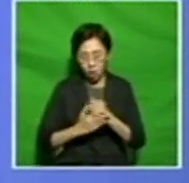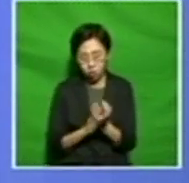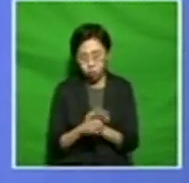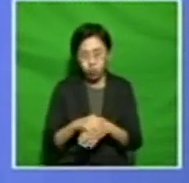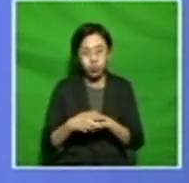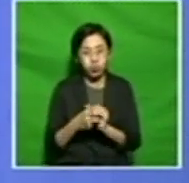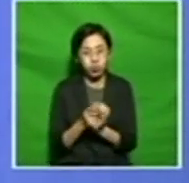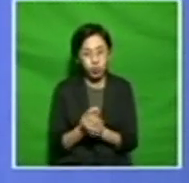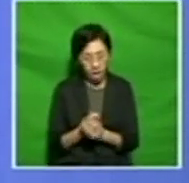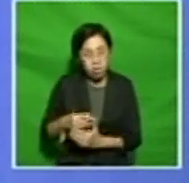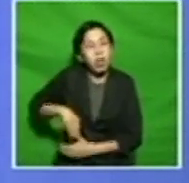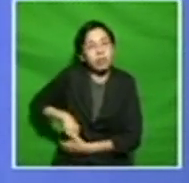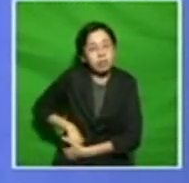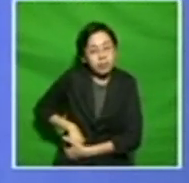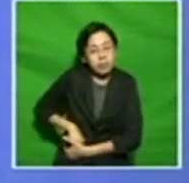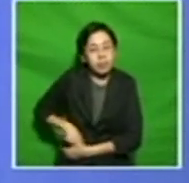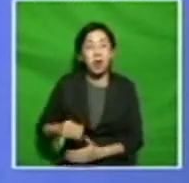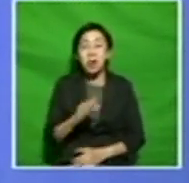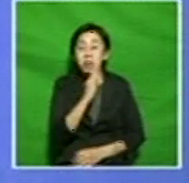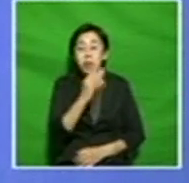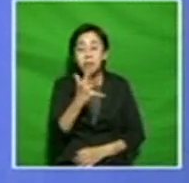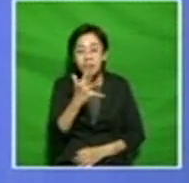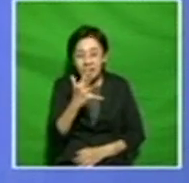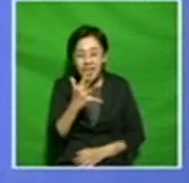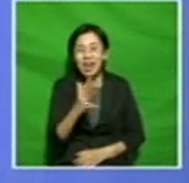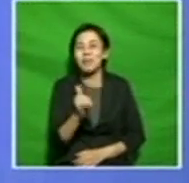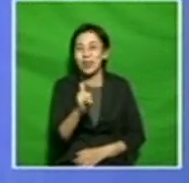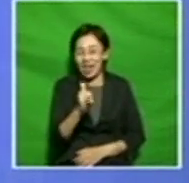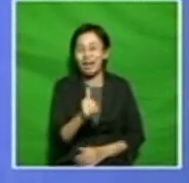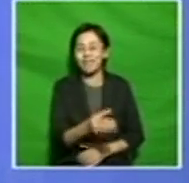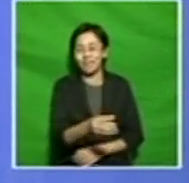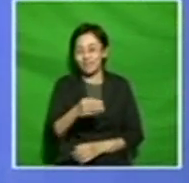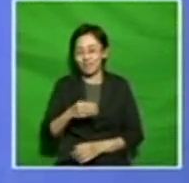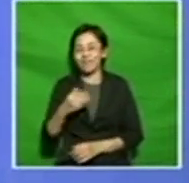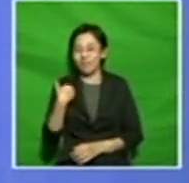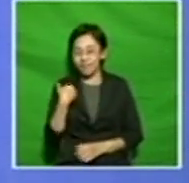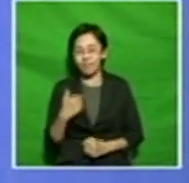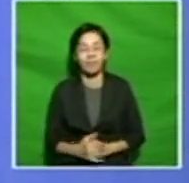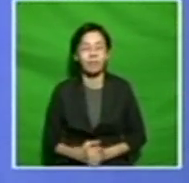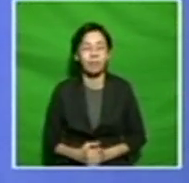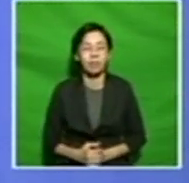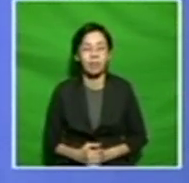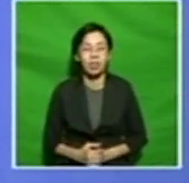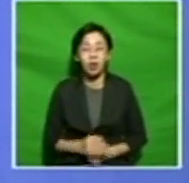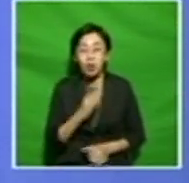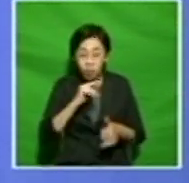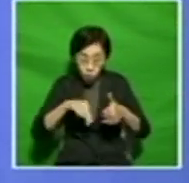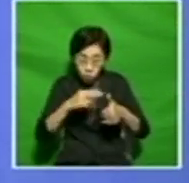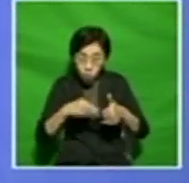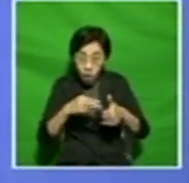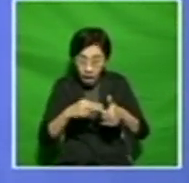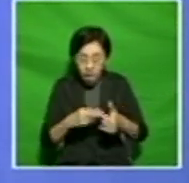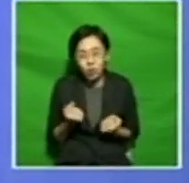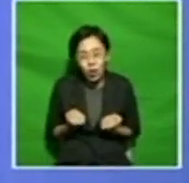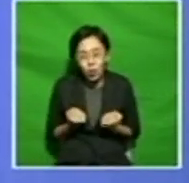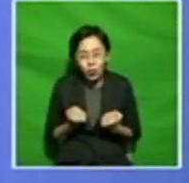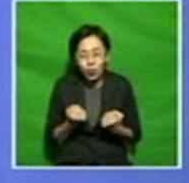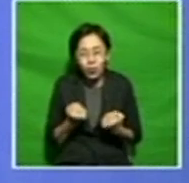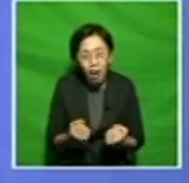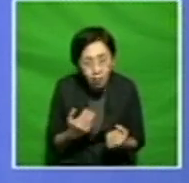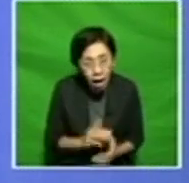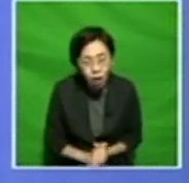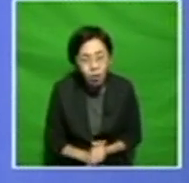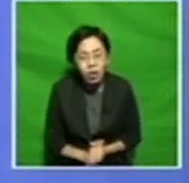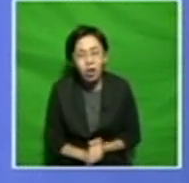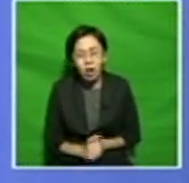างมือเตรียมตัวไปถ้าไม่มีเตรียมไปเขาก็อาจจะเตรียมไว้ให้ท่านและถ้า ตรวจพบระหว่างทางว่าอุณหภู